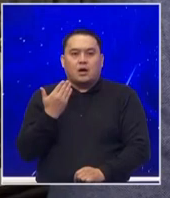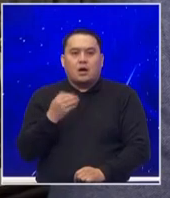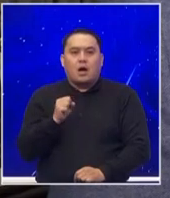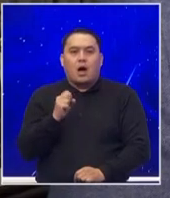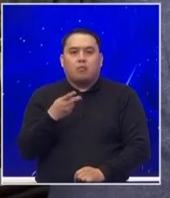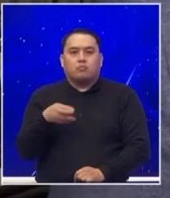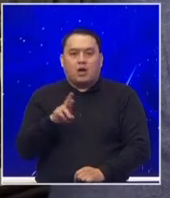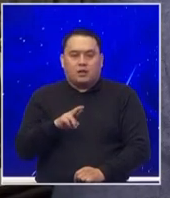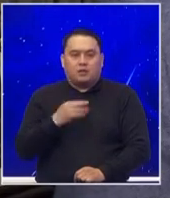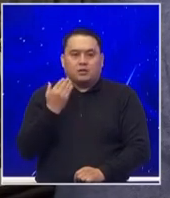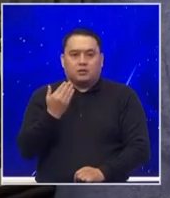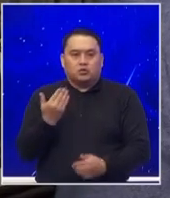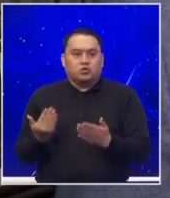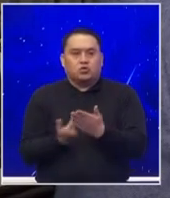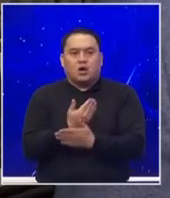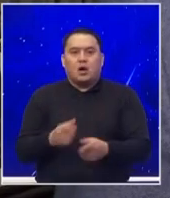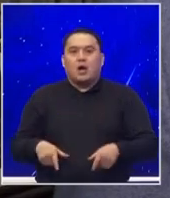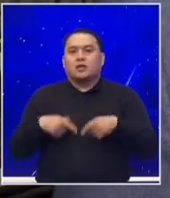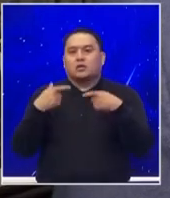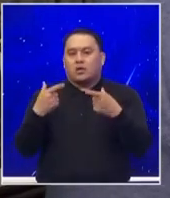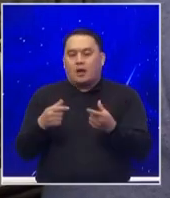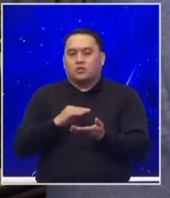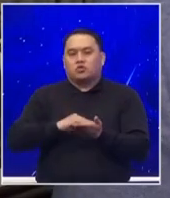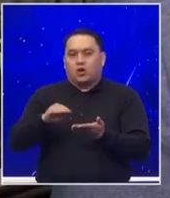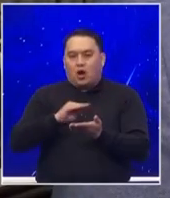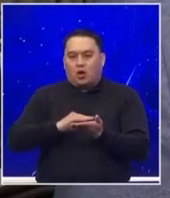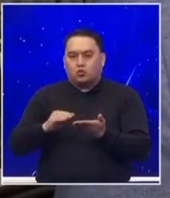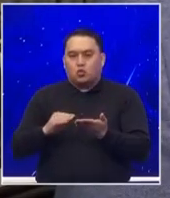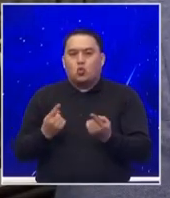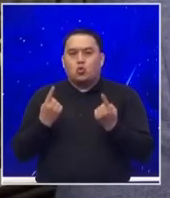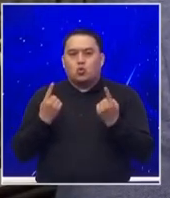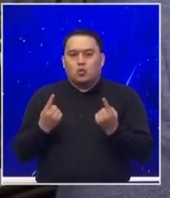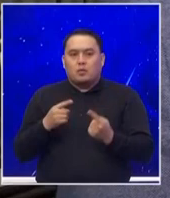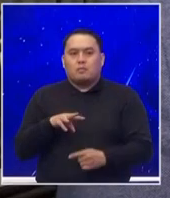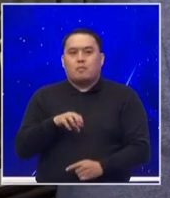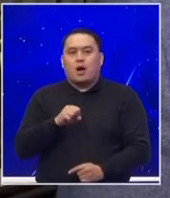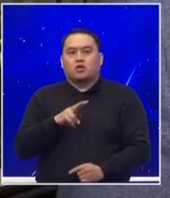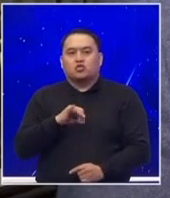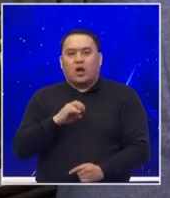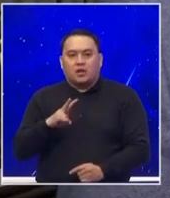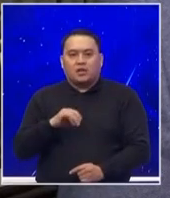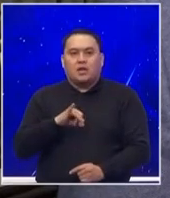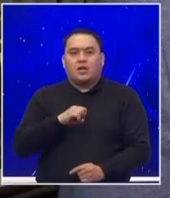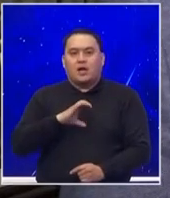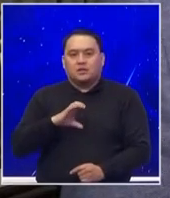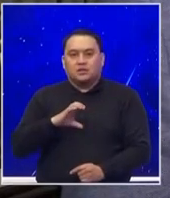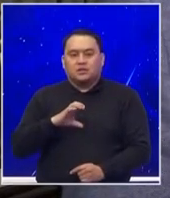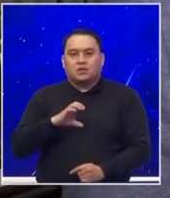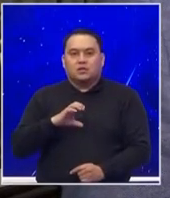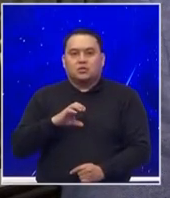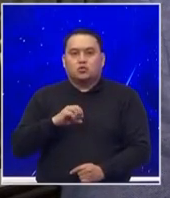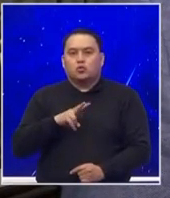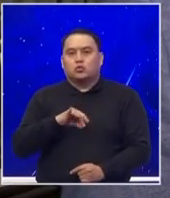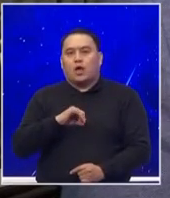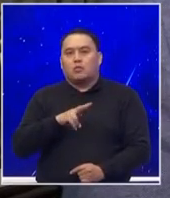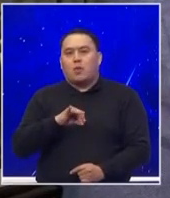Абайдан кейінгі мынау жаңа дәуір жазып әдебиетінің үлкен тұлғалары Мағжан, Ілияс, Сұлтан Махмұттар қандай